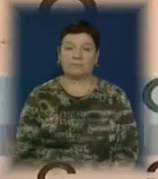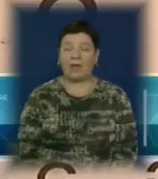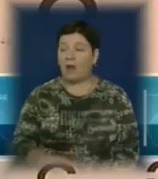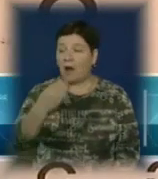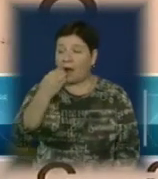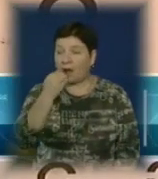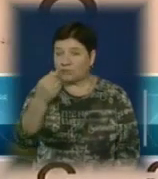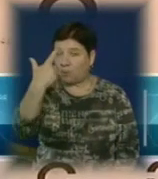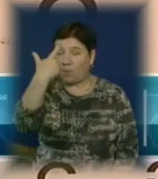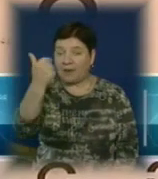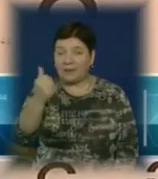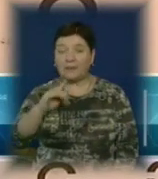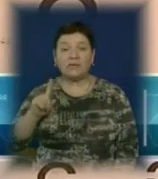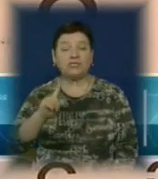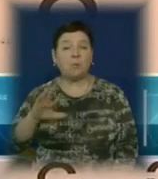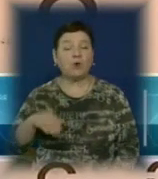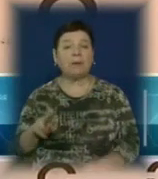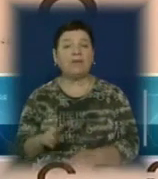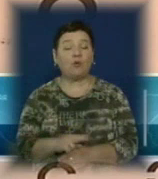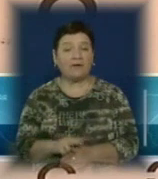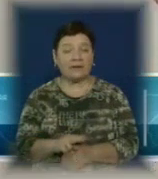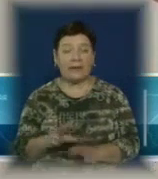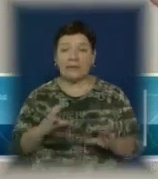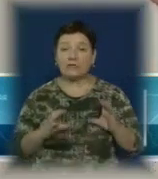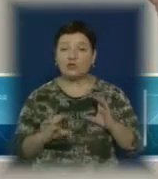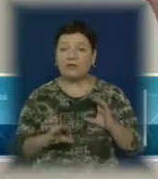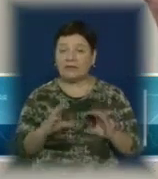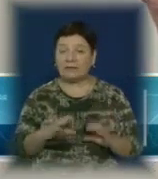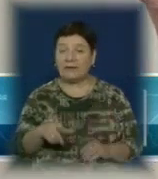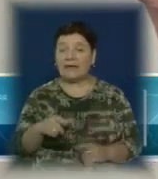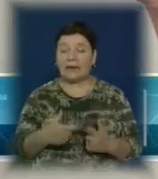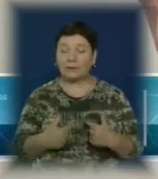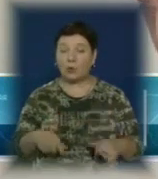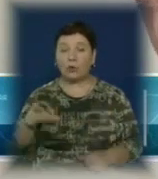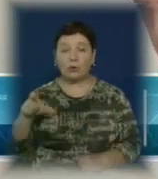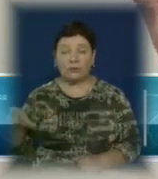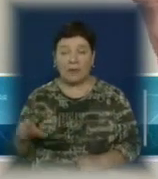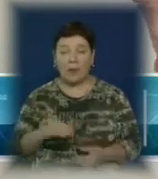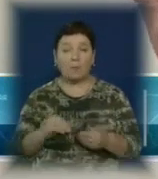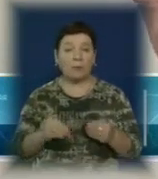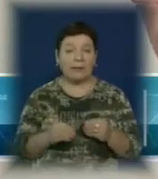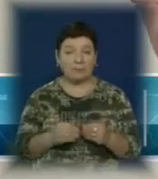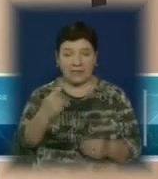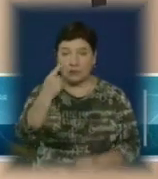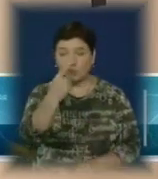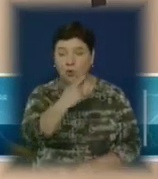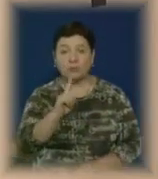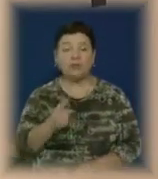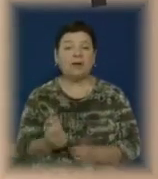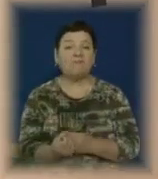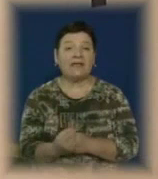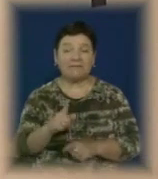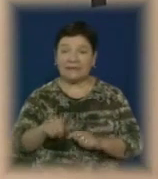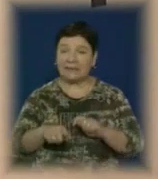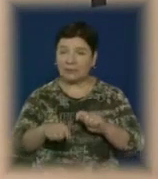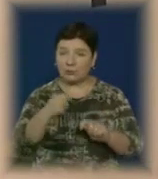Краще попередити, аніж потім лікувати. Студенти – та категорія людей, що найчастіше мають проблеми із зором. Аби виявити порушення